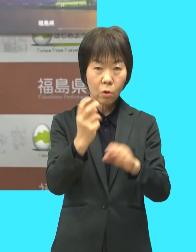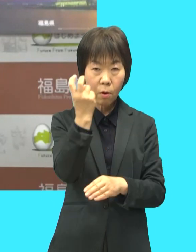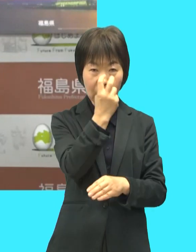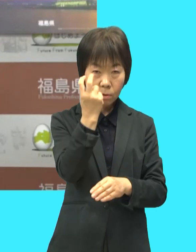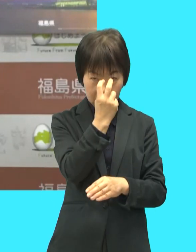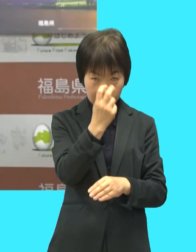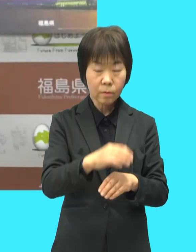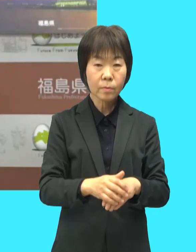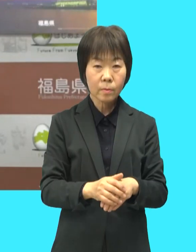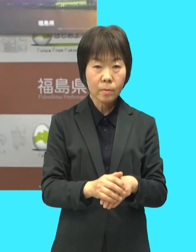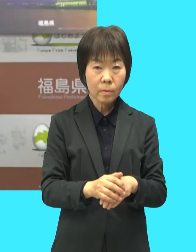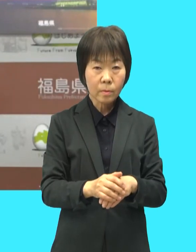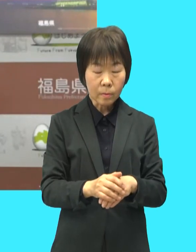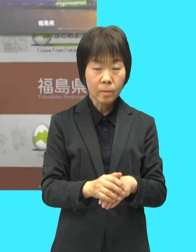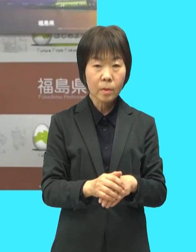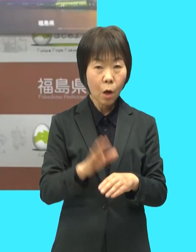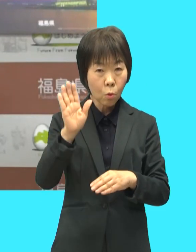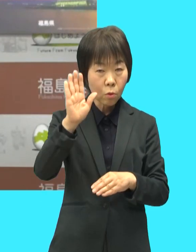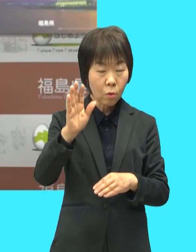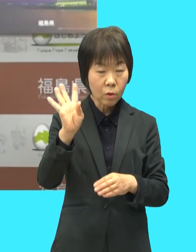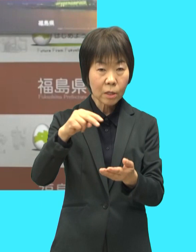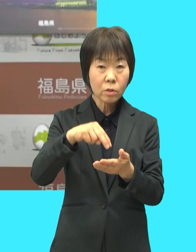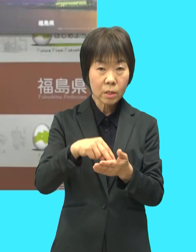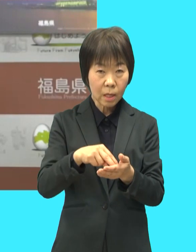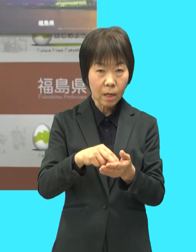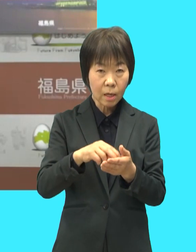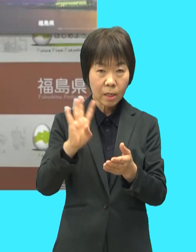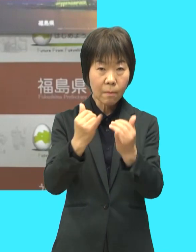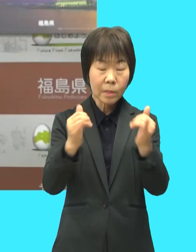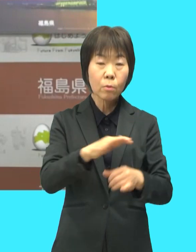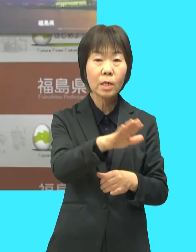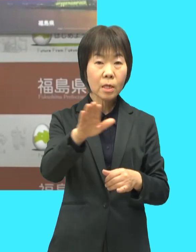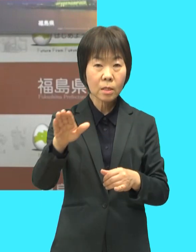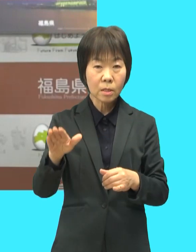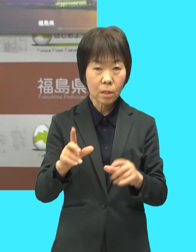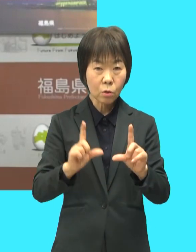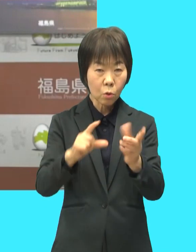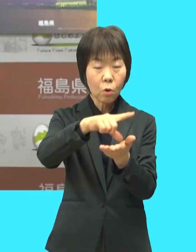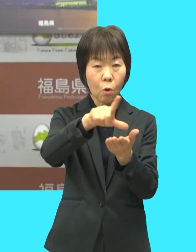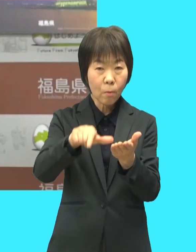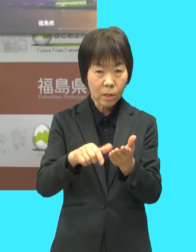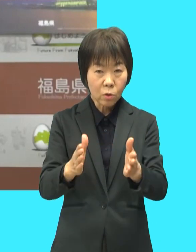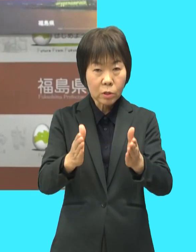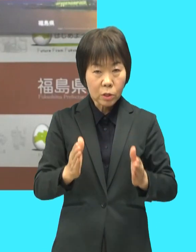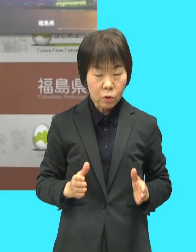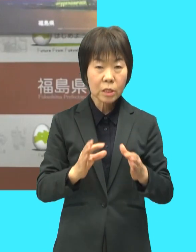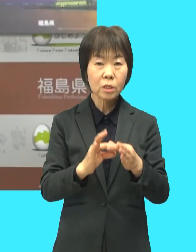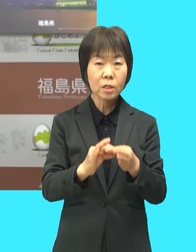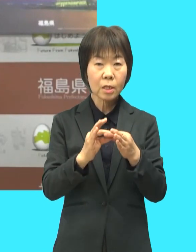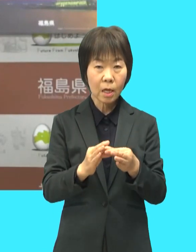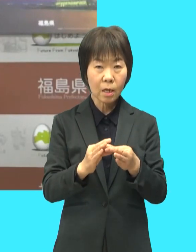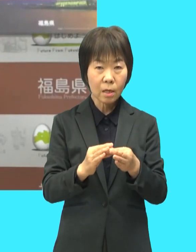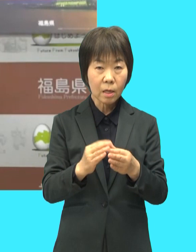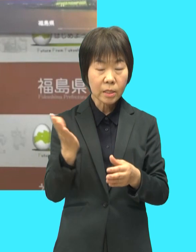てまいります。また併せて今後県として県民の皆さんに東京方面への自粛について先